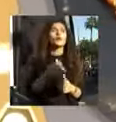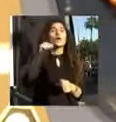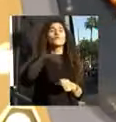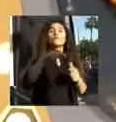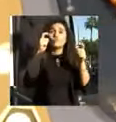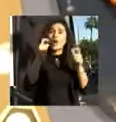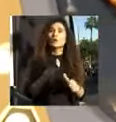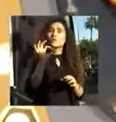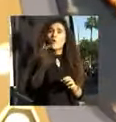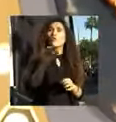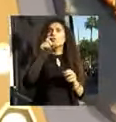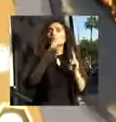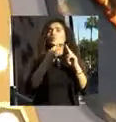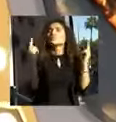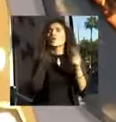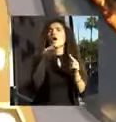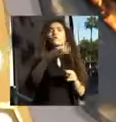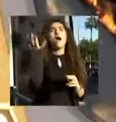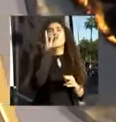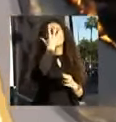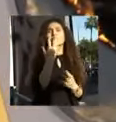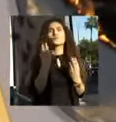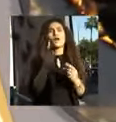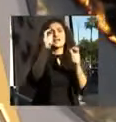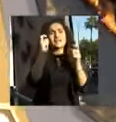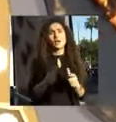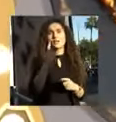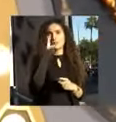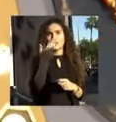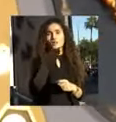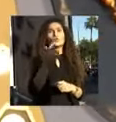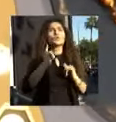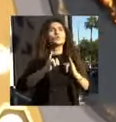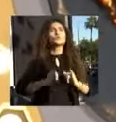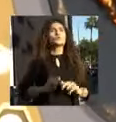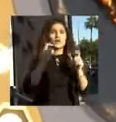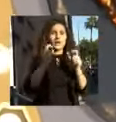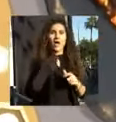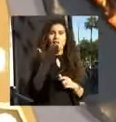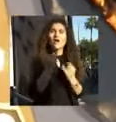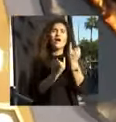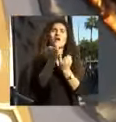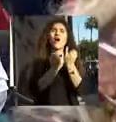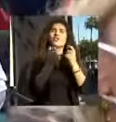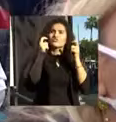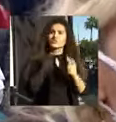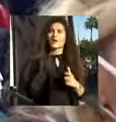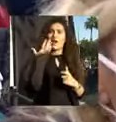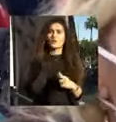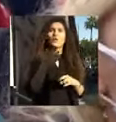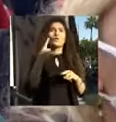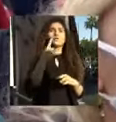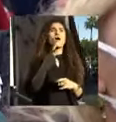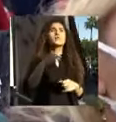Burası dünyanın en güzel kentlerinden biri. Huzur kenti, kardeşlik kenti,